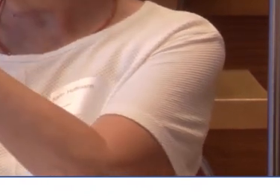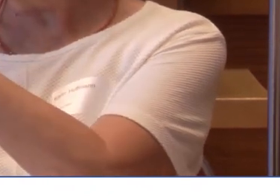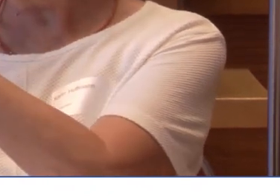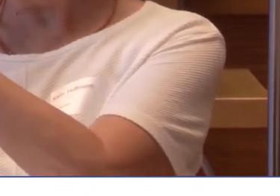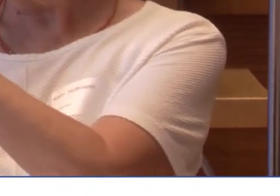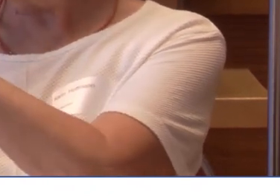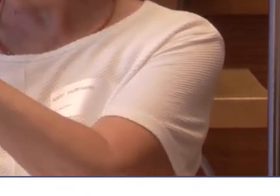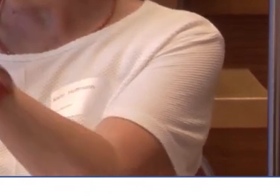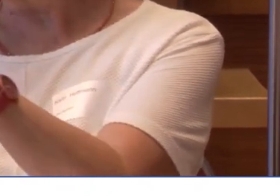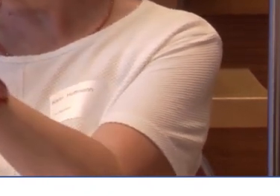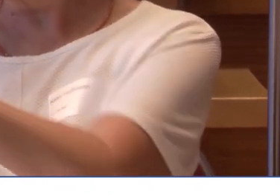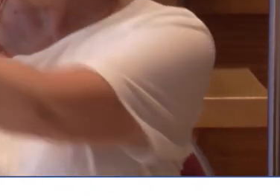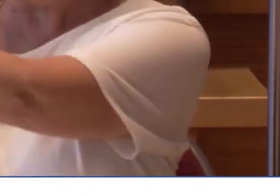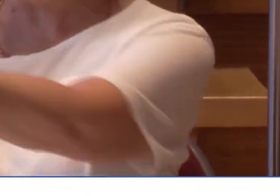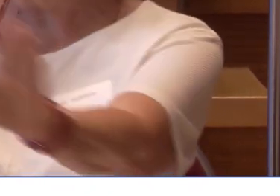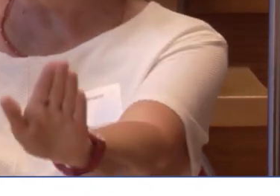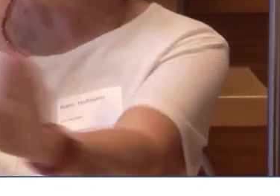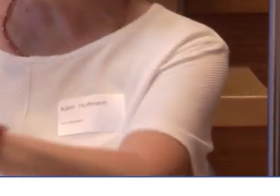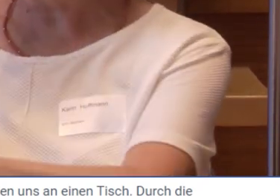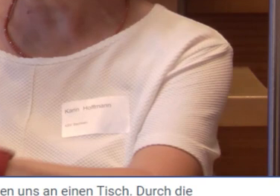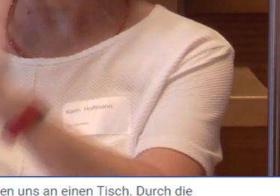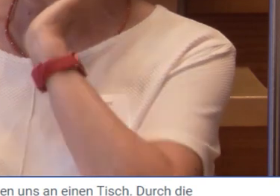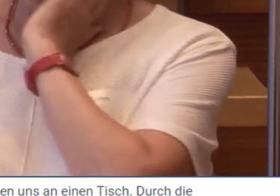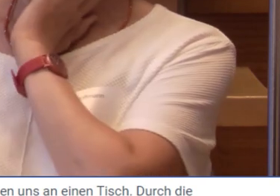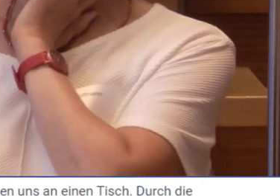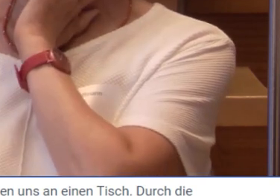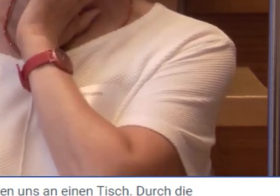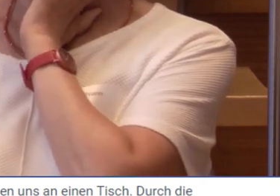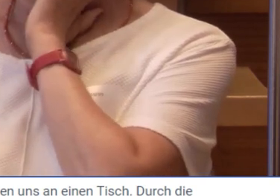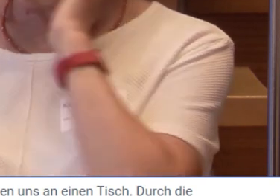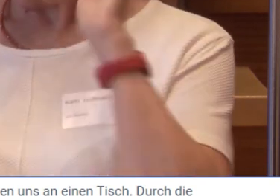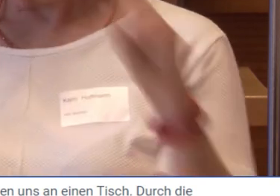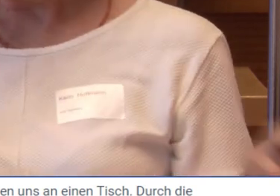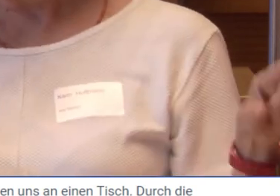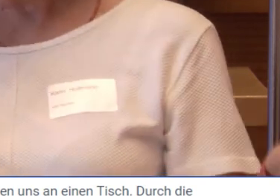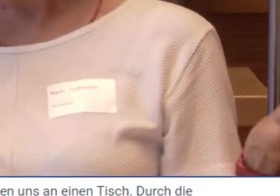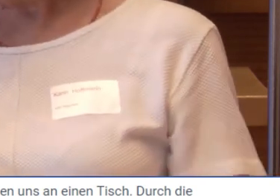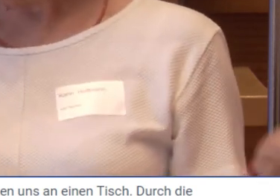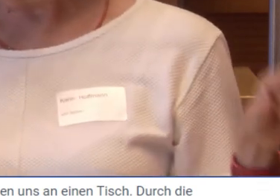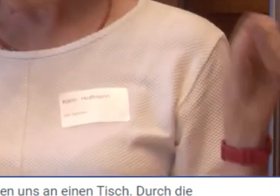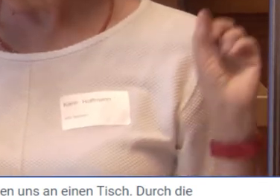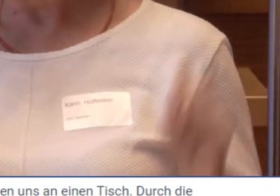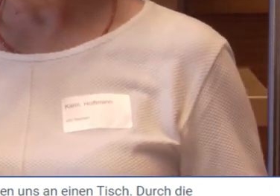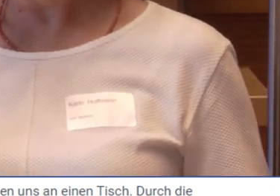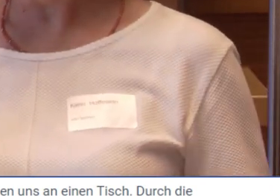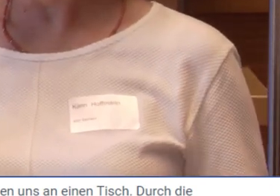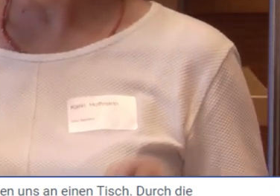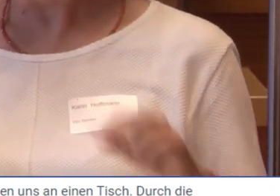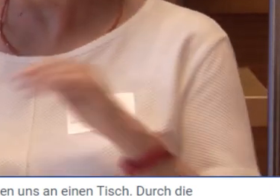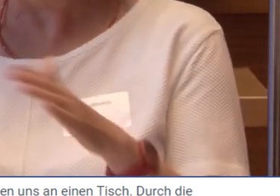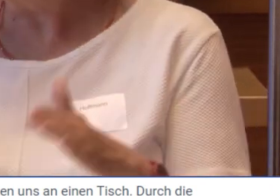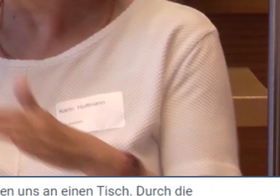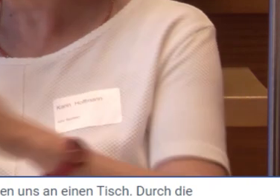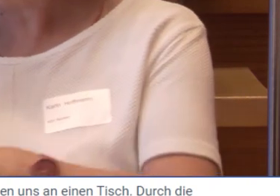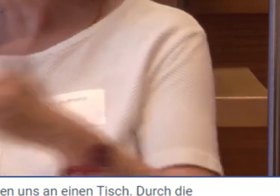Behinderte Eltern mit Behinderung ausschließlich Träger der Eingliederungshilfe aber hier steht drin auch Eltern mit